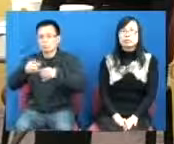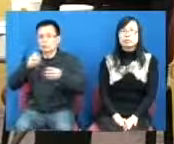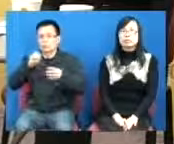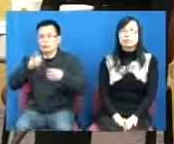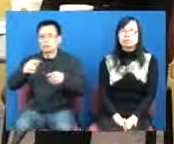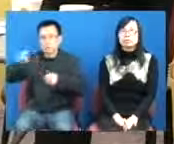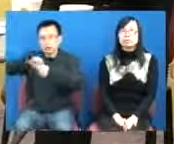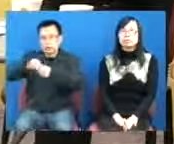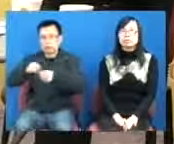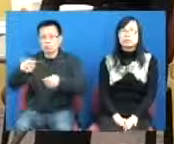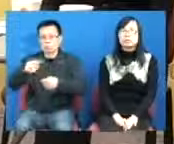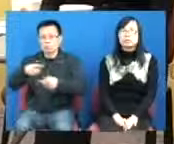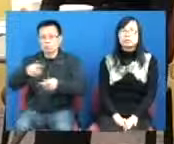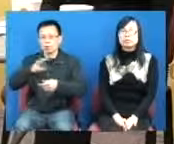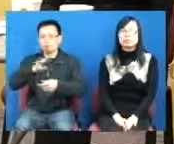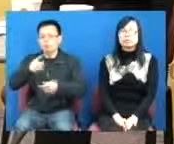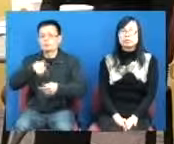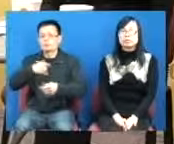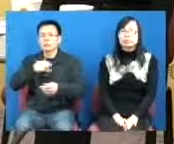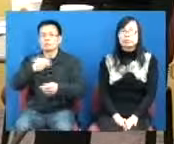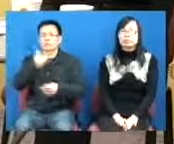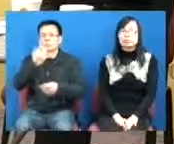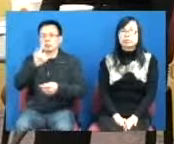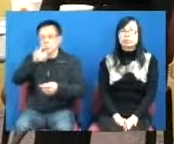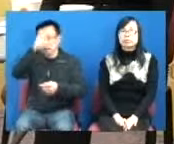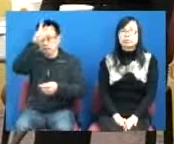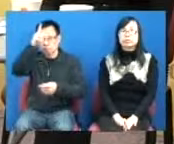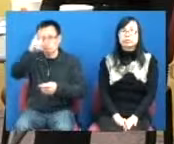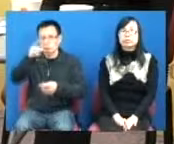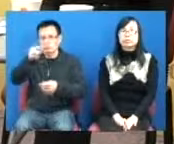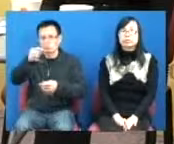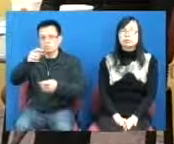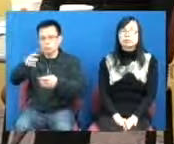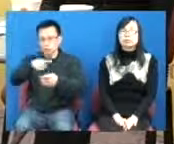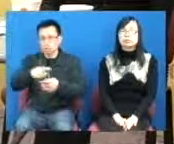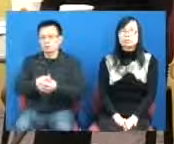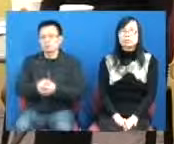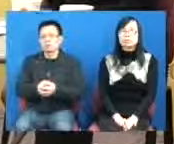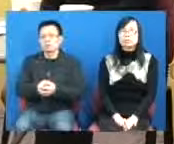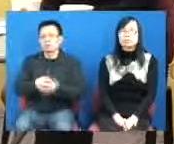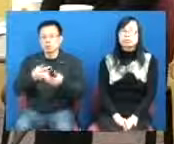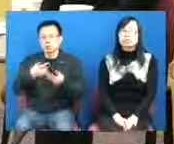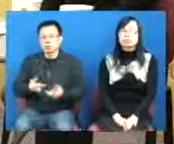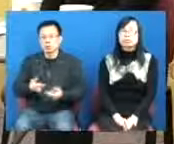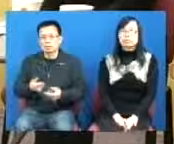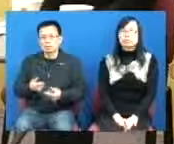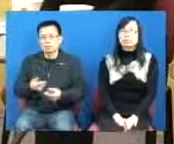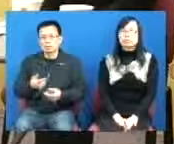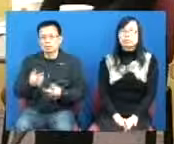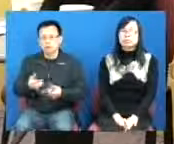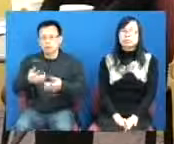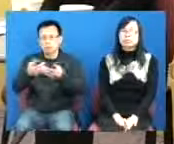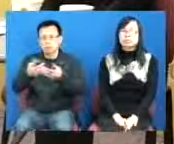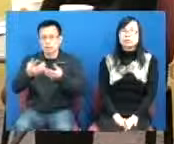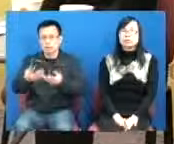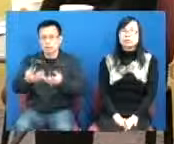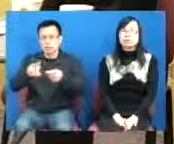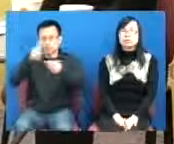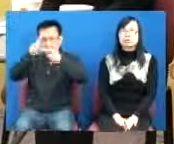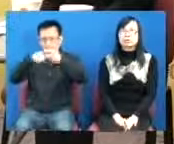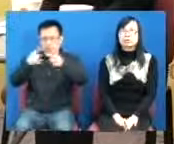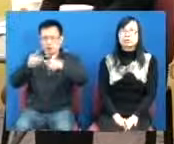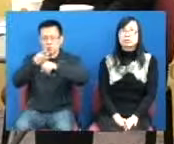的話其實我不想和政府拿錢拿得這麼辛苦是不是現在的情況就是這些就是大社會一個大的